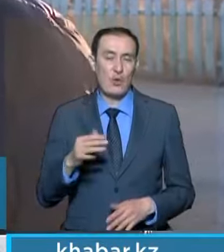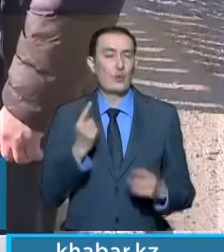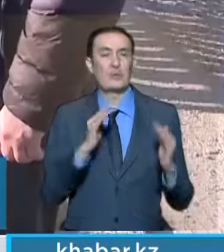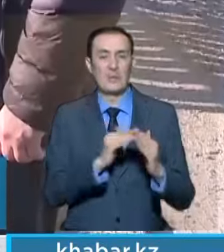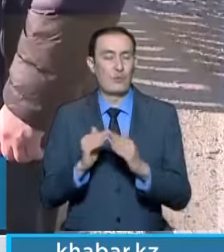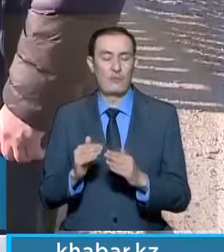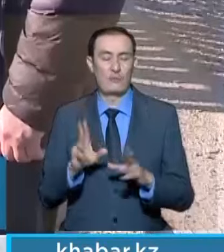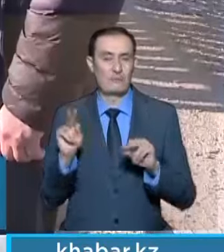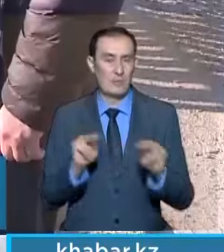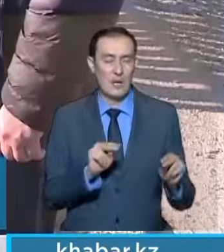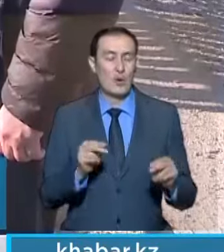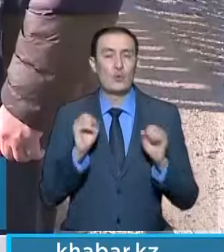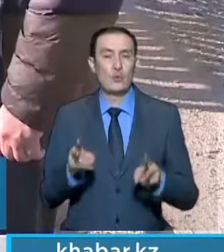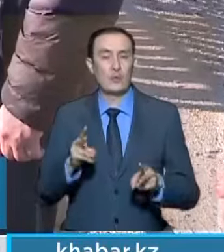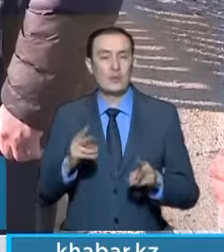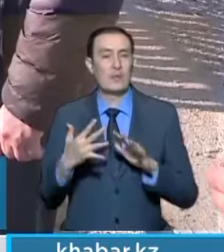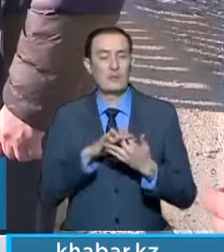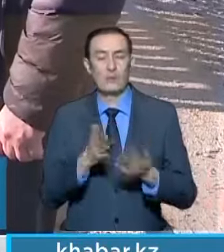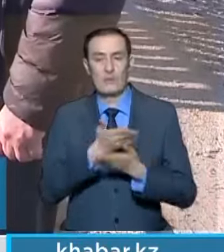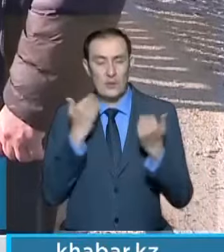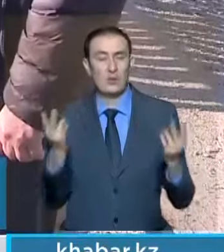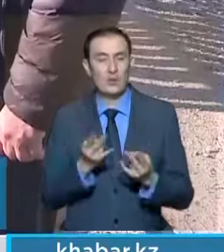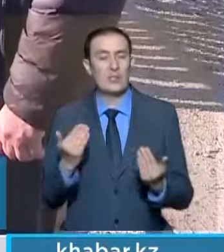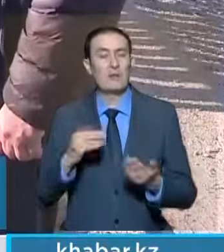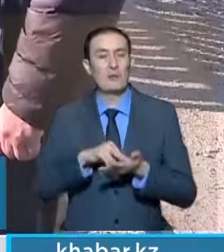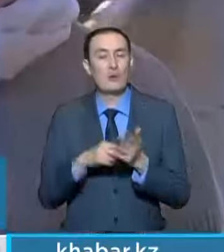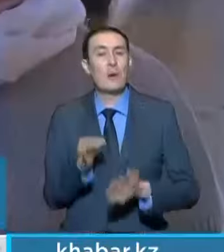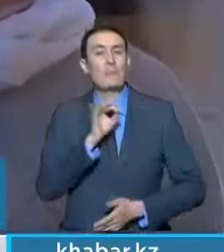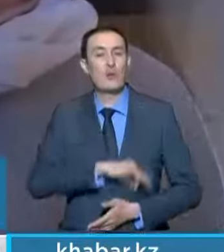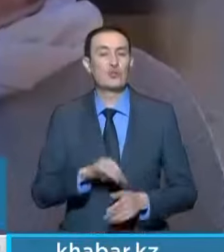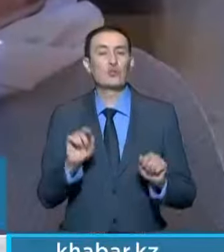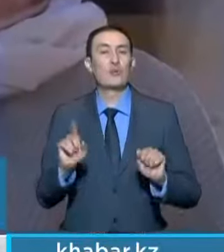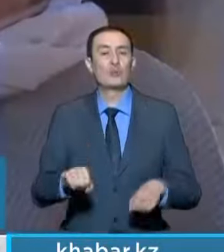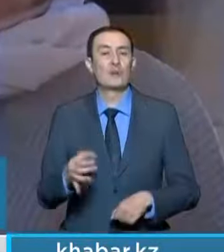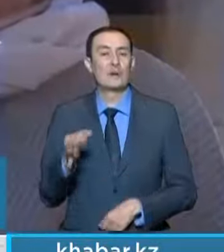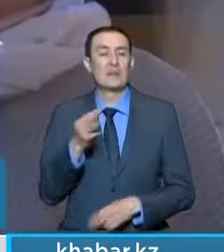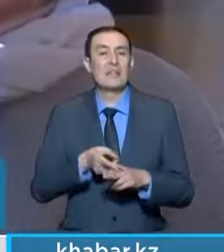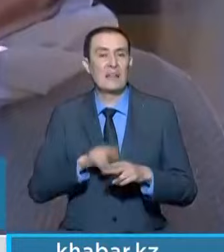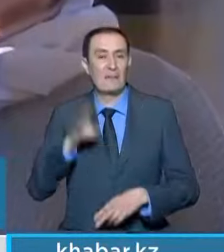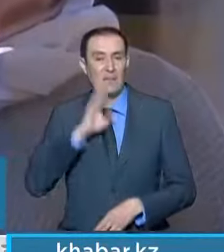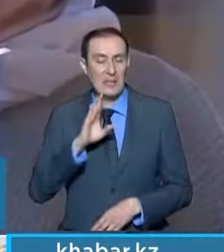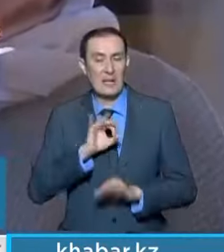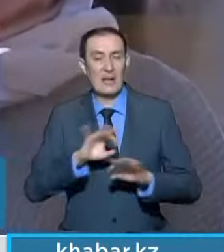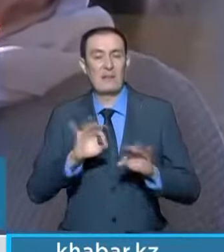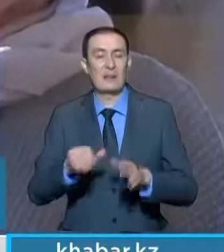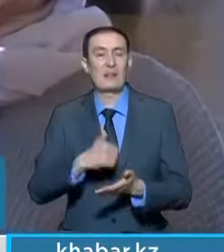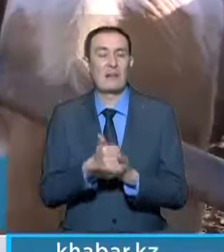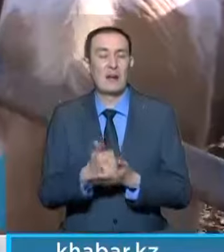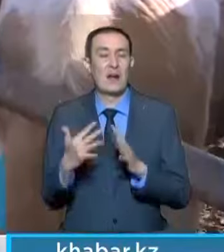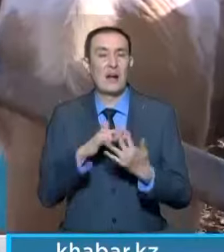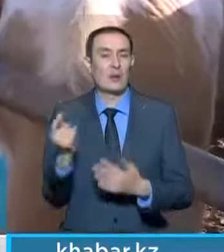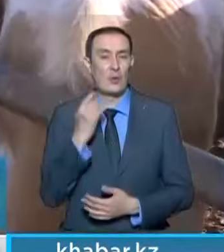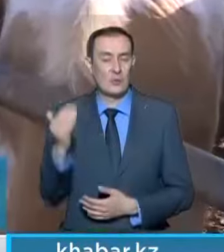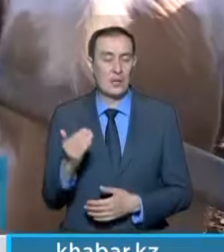было. Сейчас угрозы населенным пунктам нет, и самое время подумать и о пользе, которую можно вынести из ситуации, делится глава местного